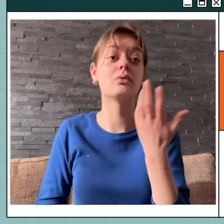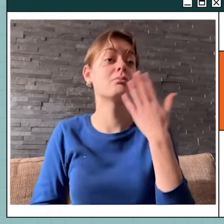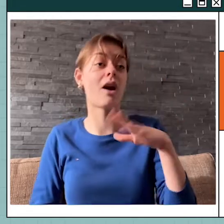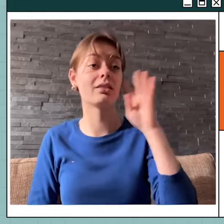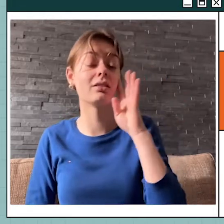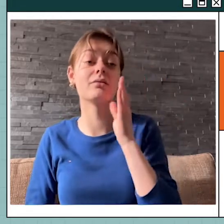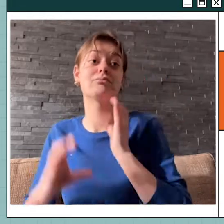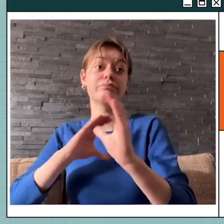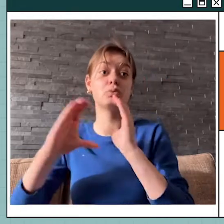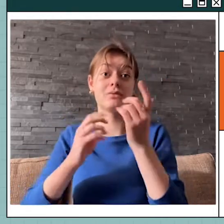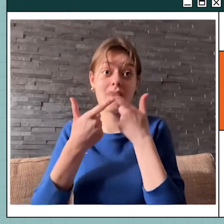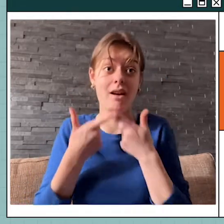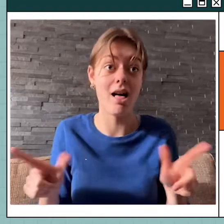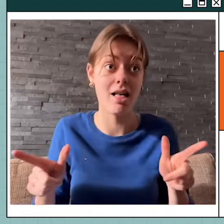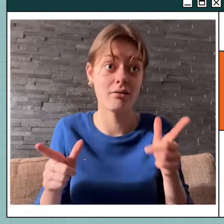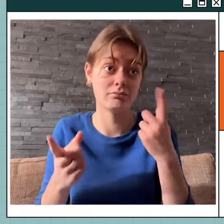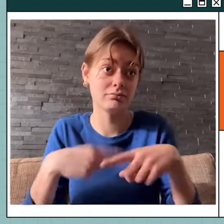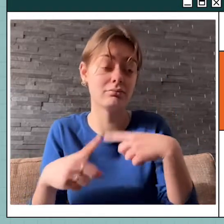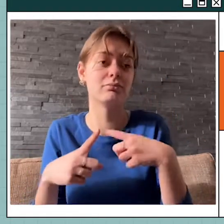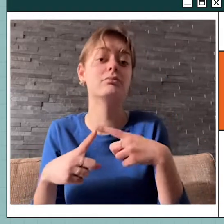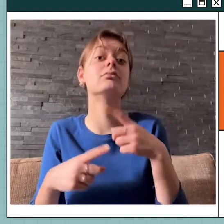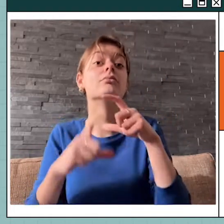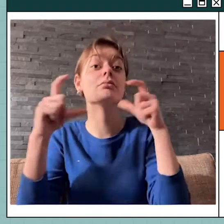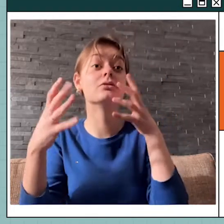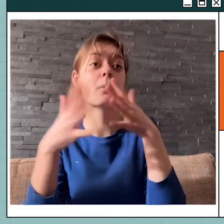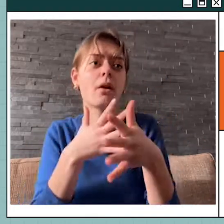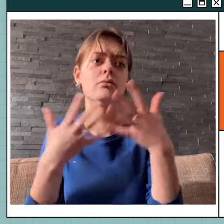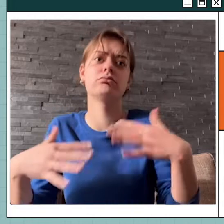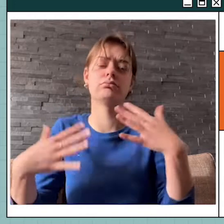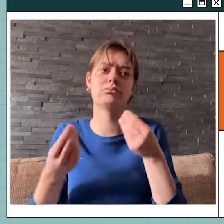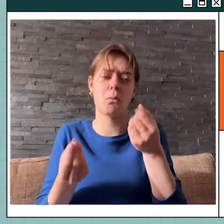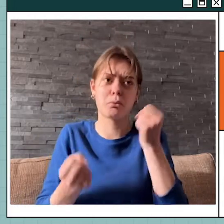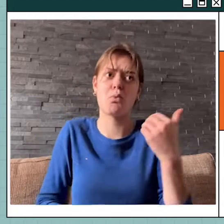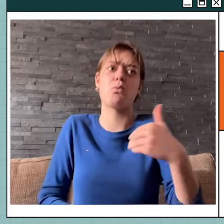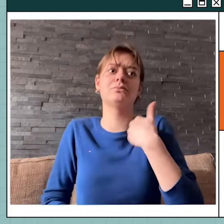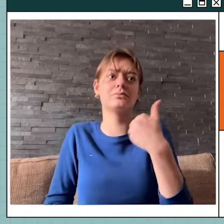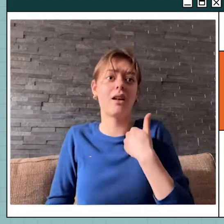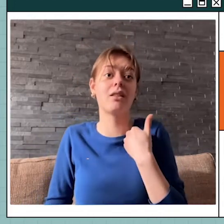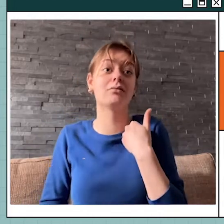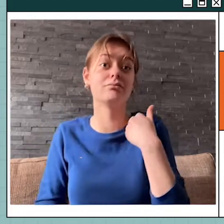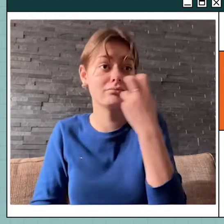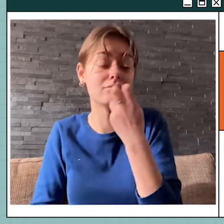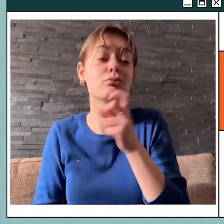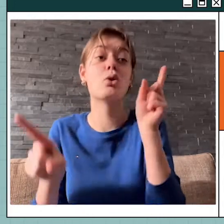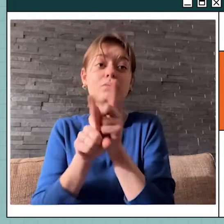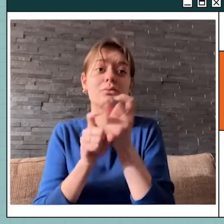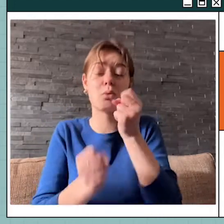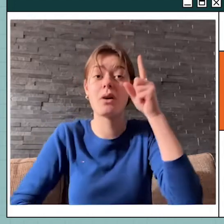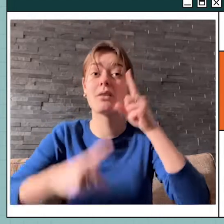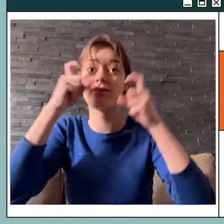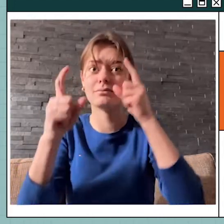et malentendantes qui communiquent en langue des signes, le masque à visière permet, oui, parfois la lecture labiale, mais aussi,